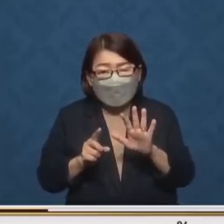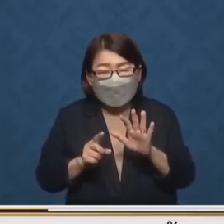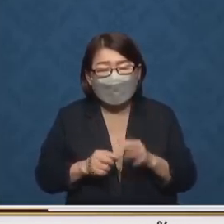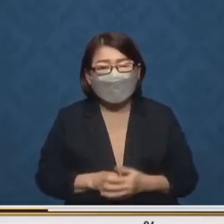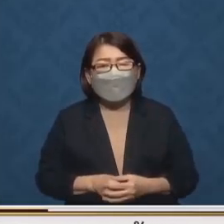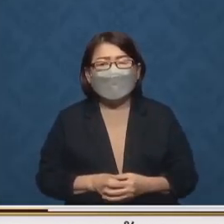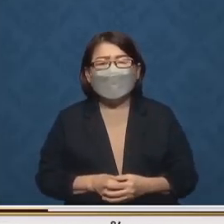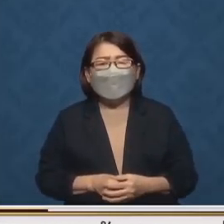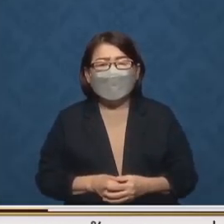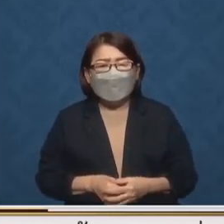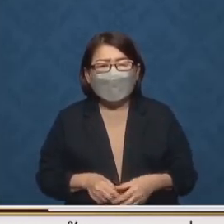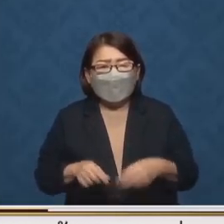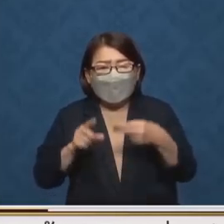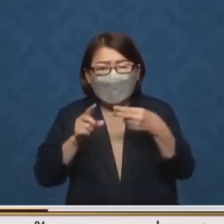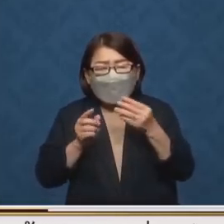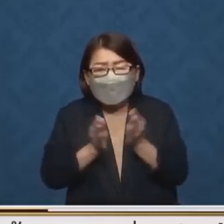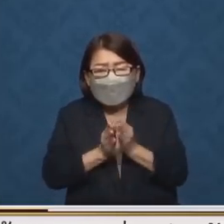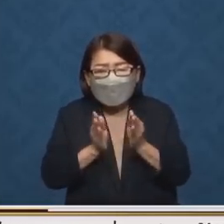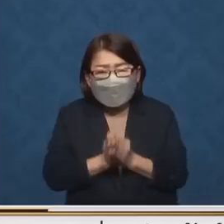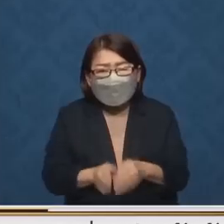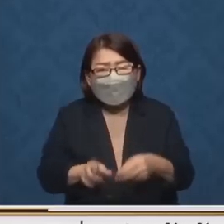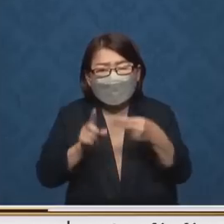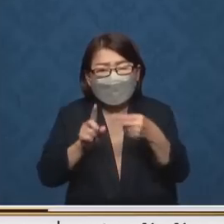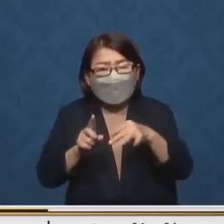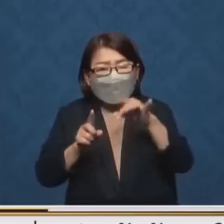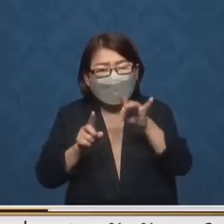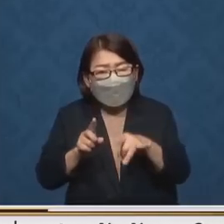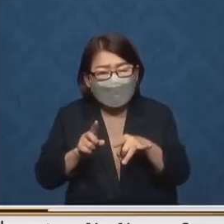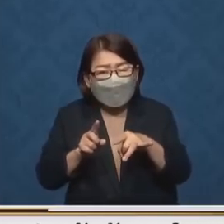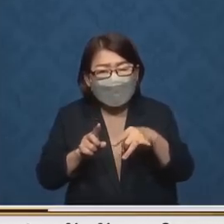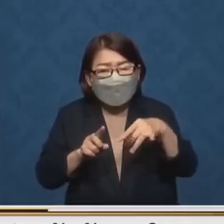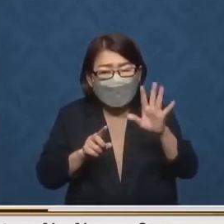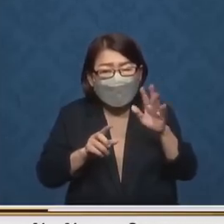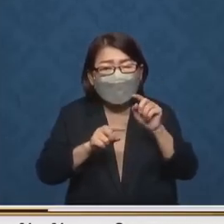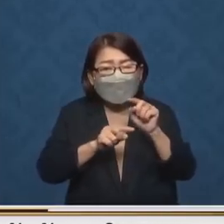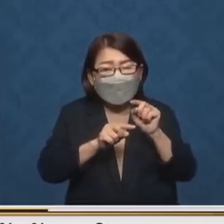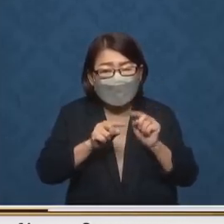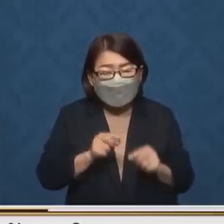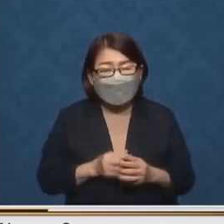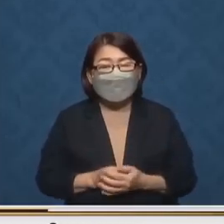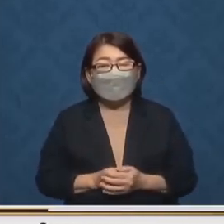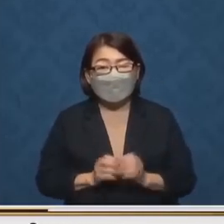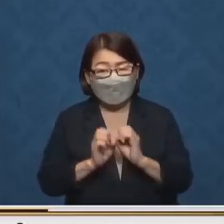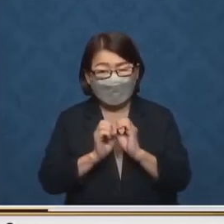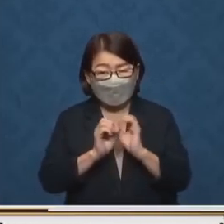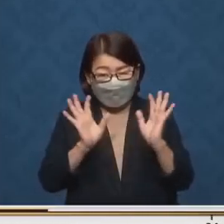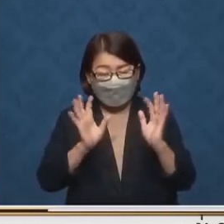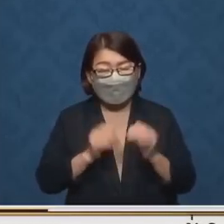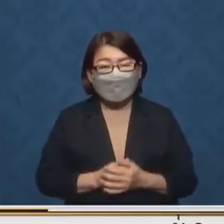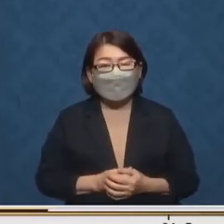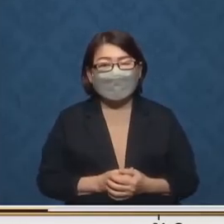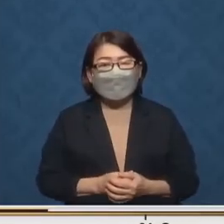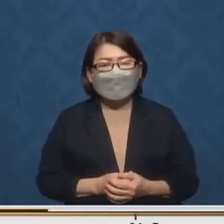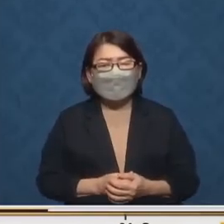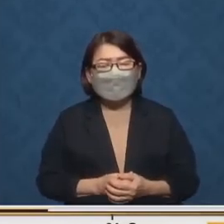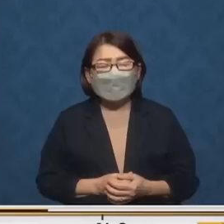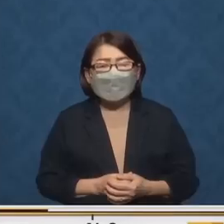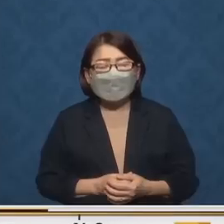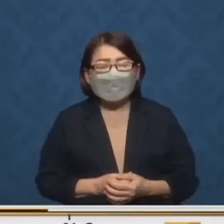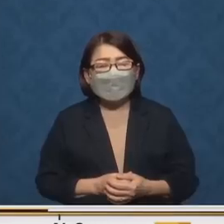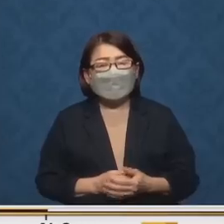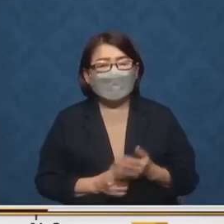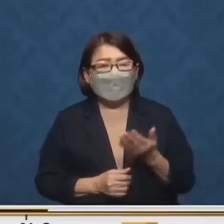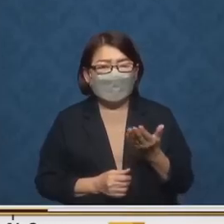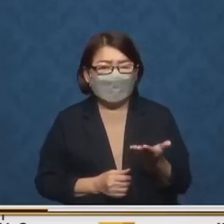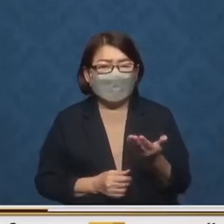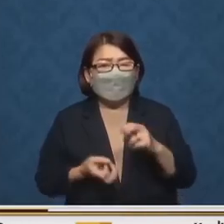1,18,000 กวาเปอรเซ็นต์ตรงตรงนะครับตรงนี้จะบอกว่า ได้รบผลก